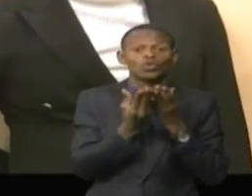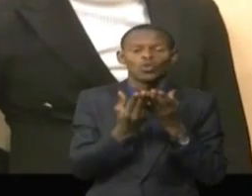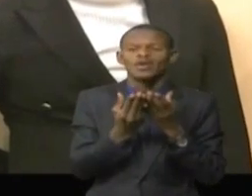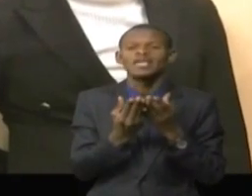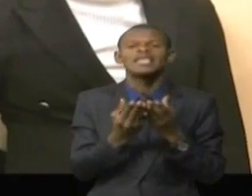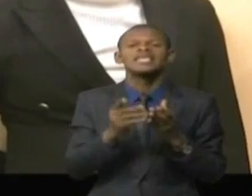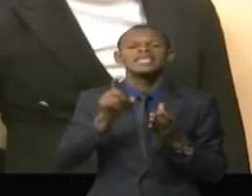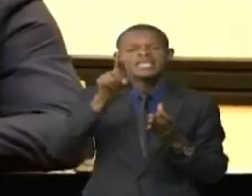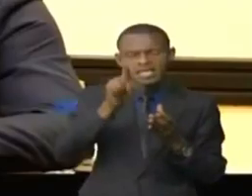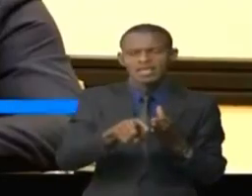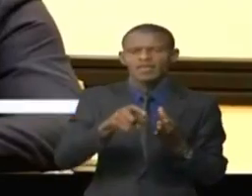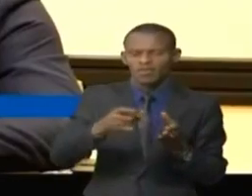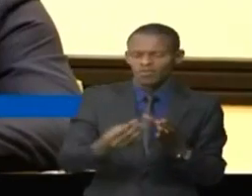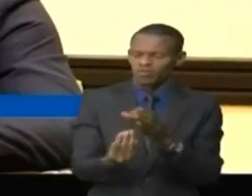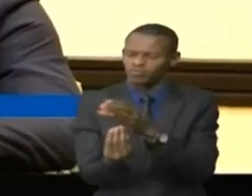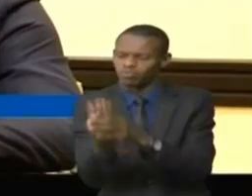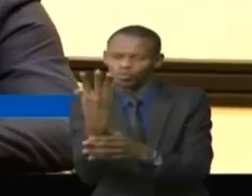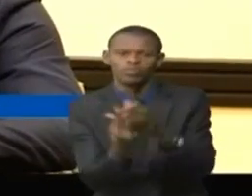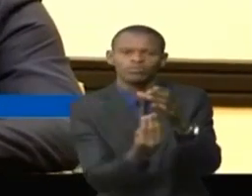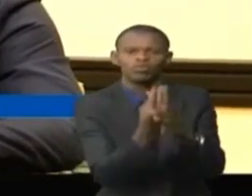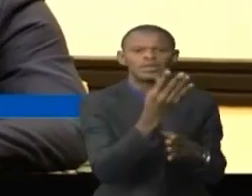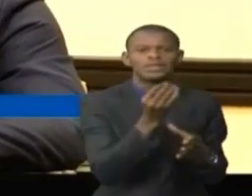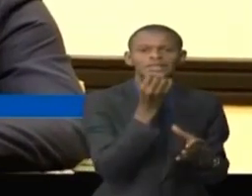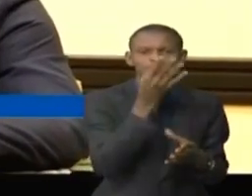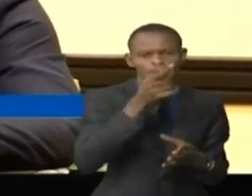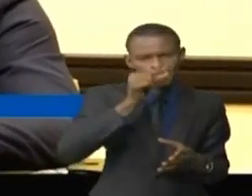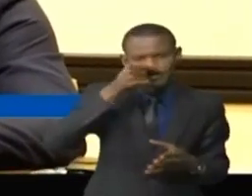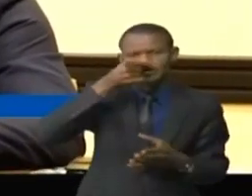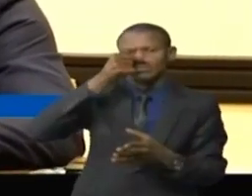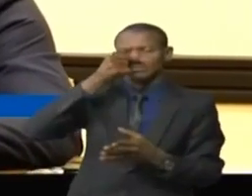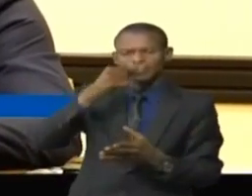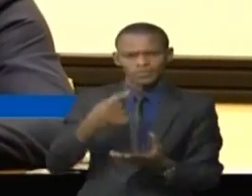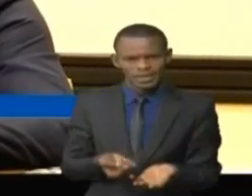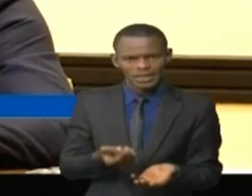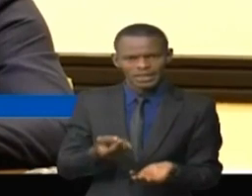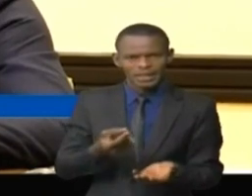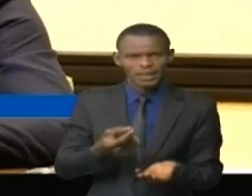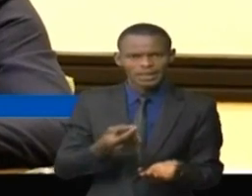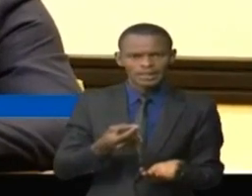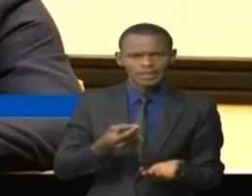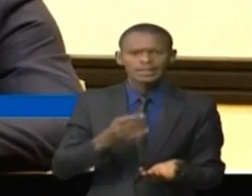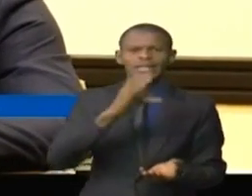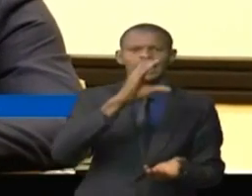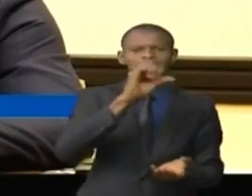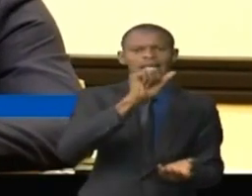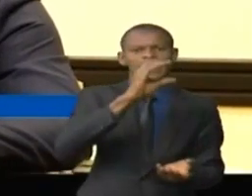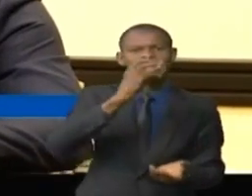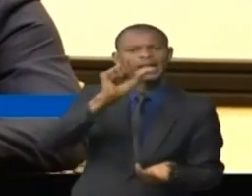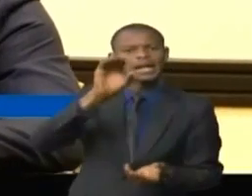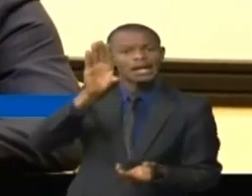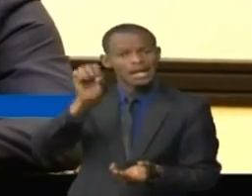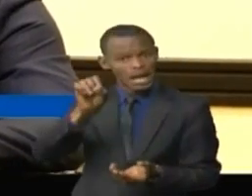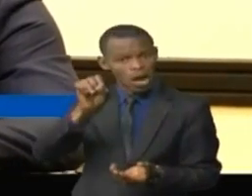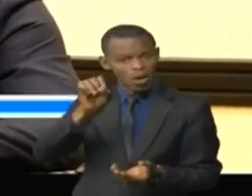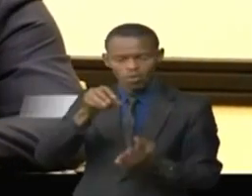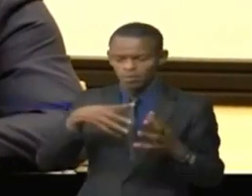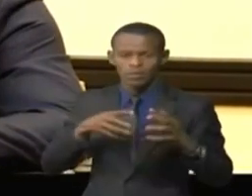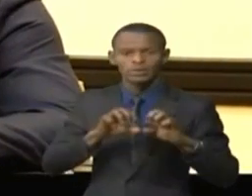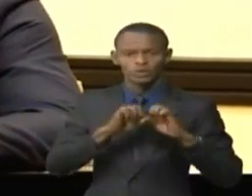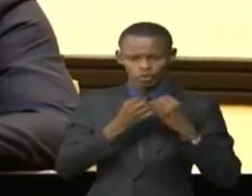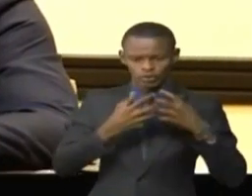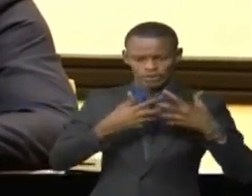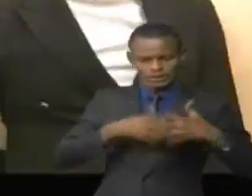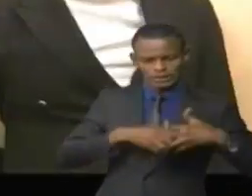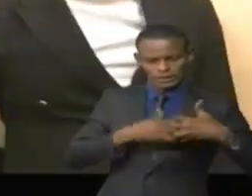le cacao, le café, la vanille, tous ces produits n'ont aucune industrie ici au Congo qui les traite, les transforme et qui